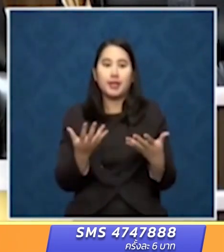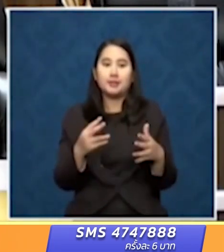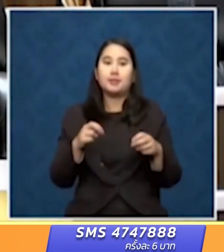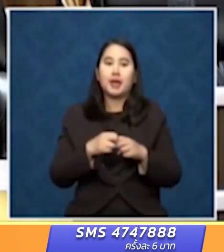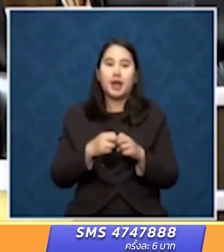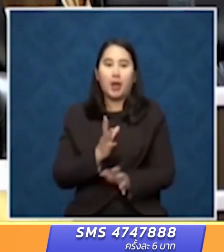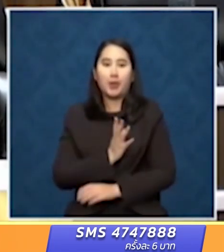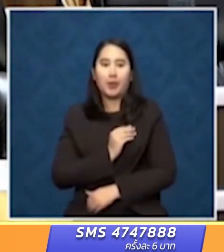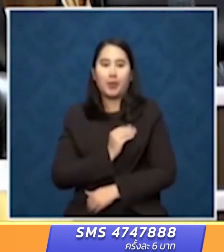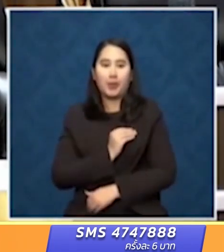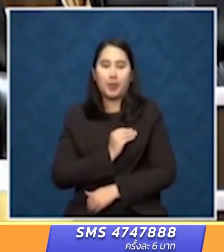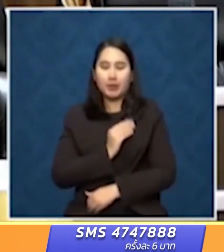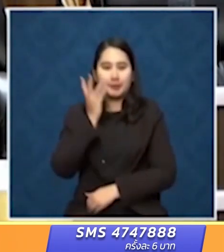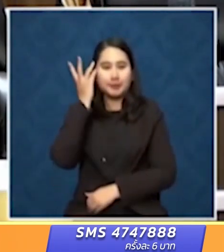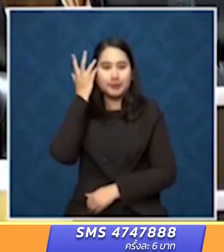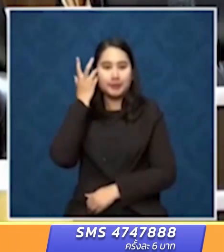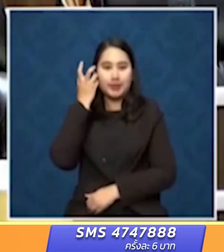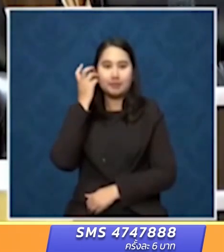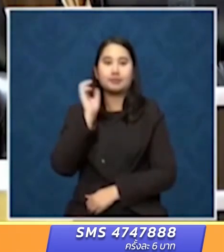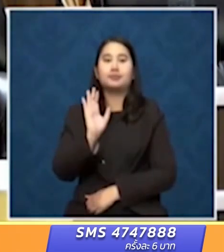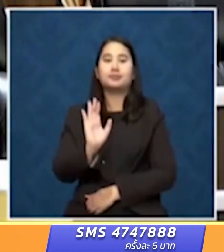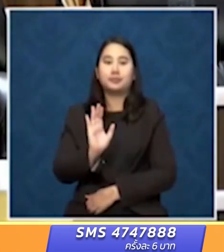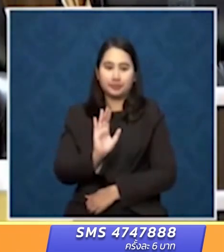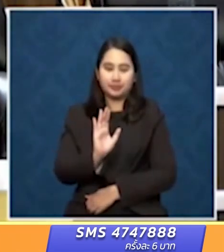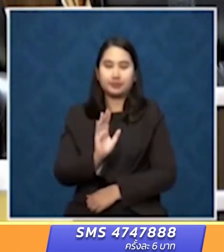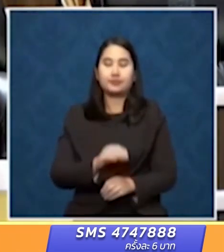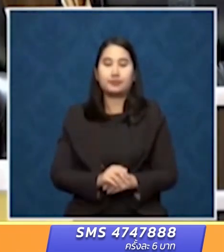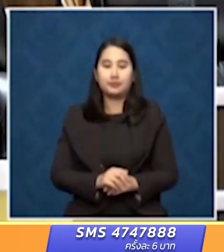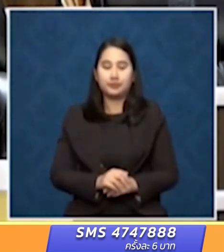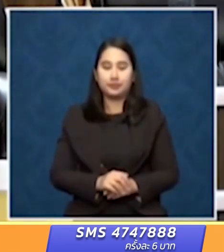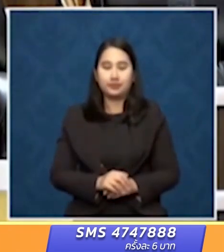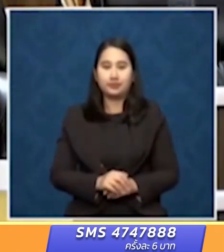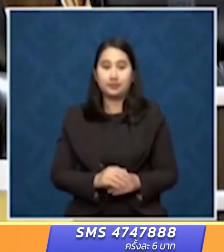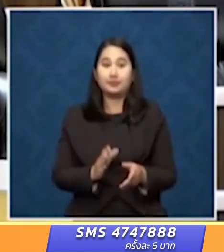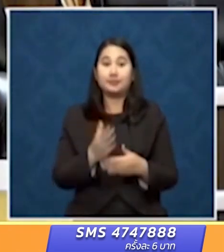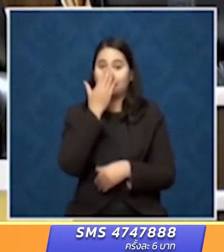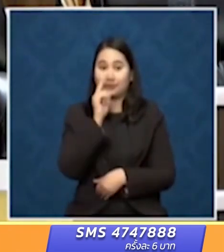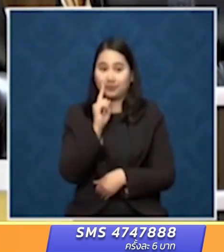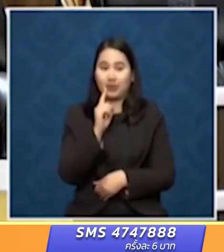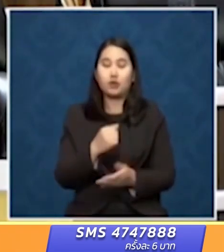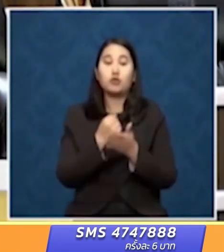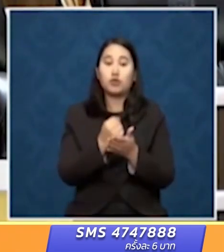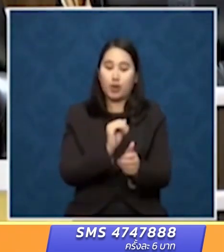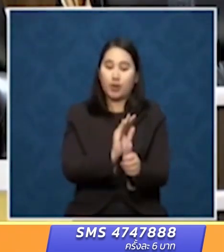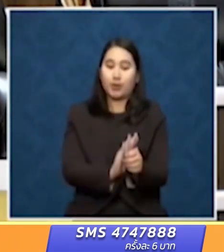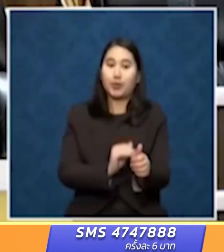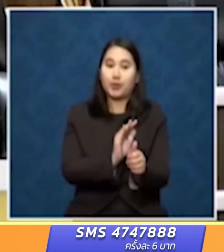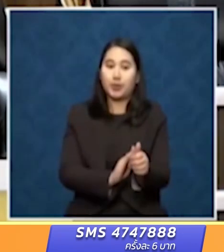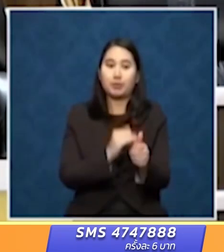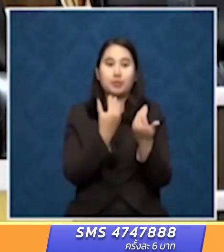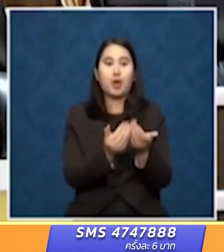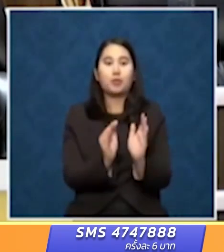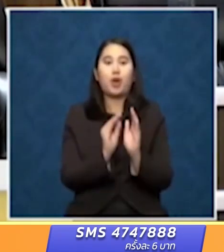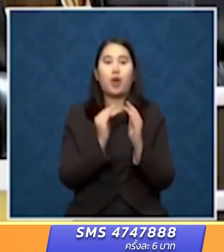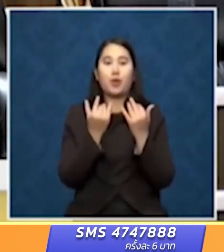าดกลัวเพื่อลดความวิตกกังวลให้กับแรงงานไทยในอิสราเอลเพื่อเป็นการปลอบขวัญครอบครัวที่ร